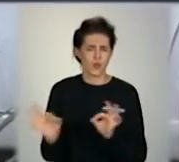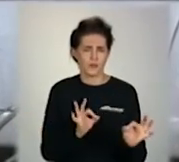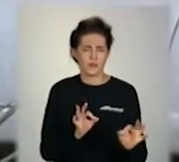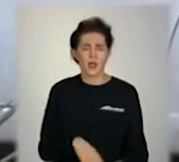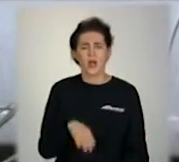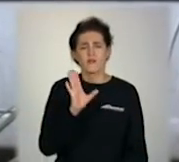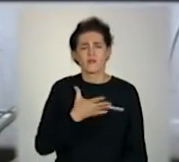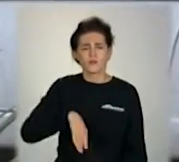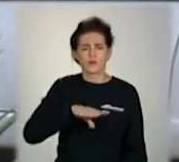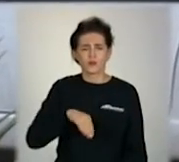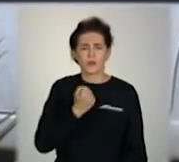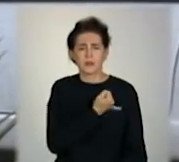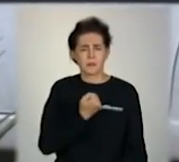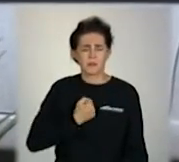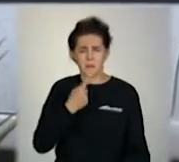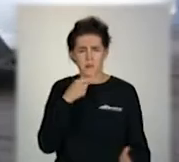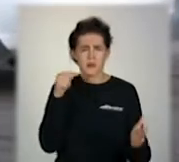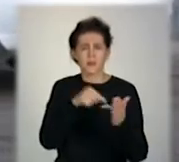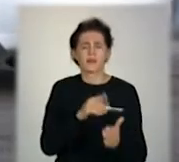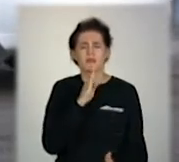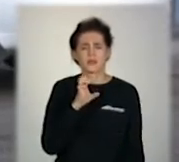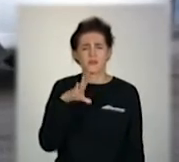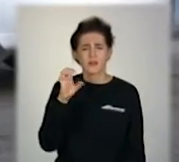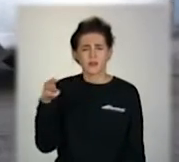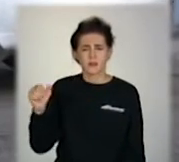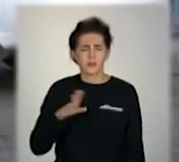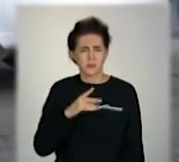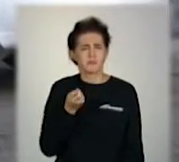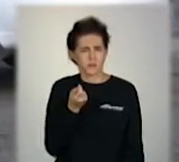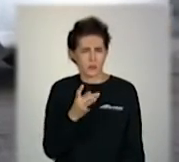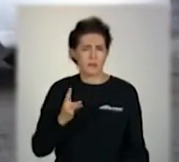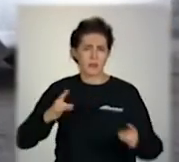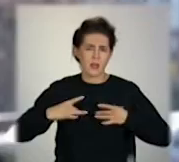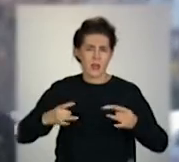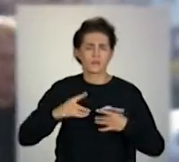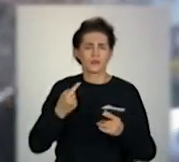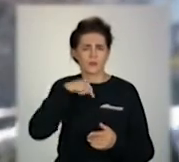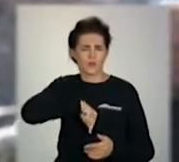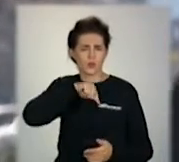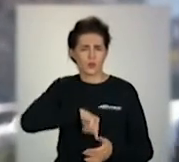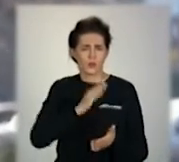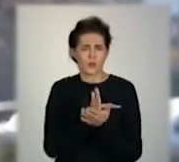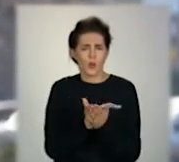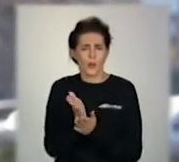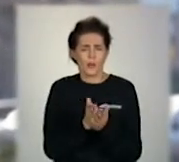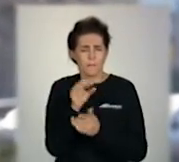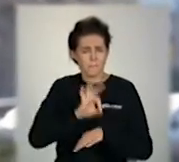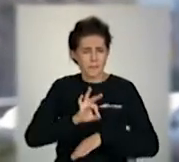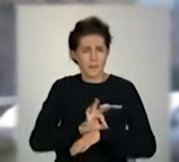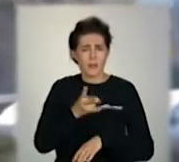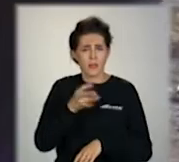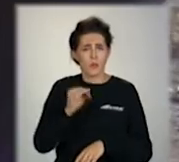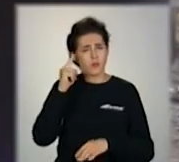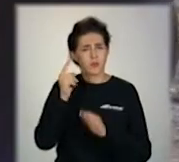У терапію з ковідом потрапила й пані Світлана. Каже, спочатку сильно нервувала, бо має хронічні захворювання. Та коли зрозуміла, що